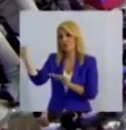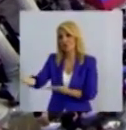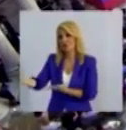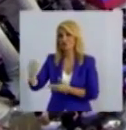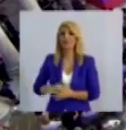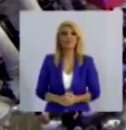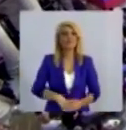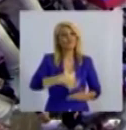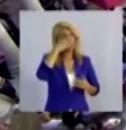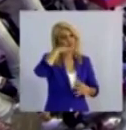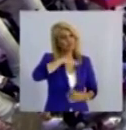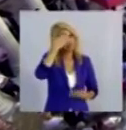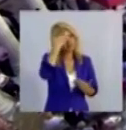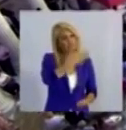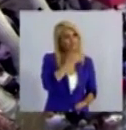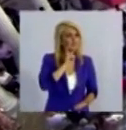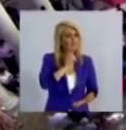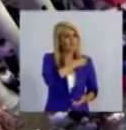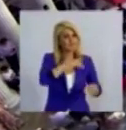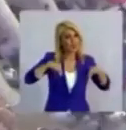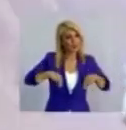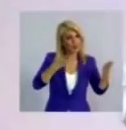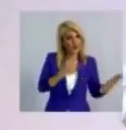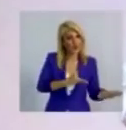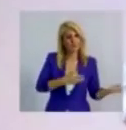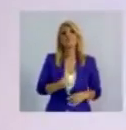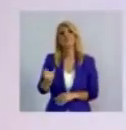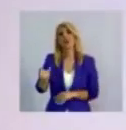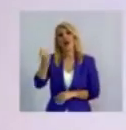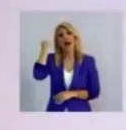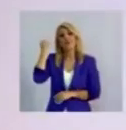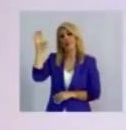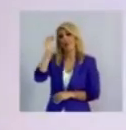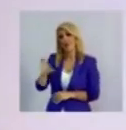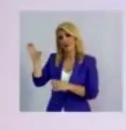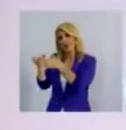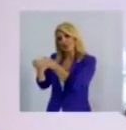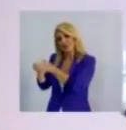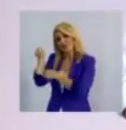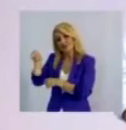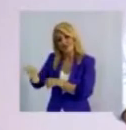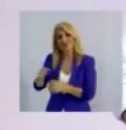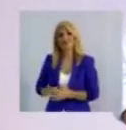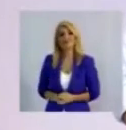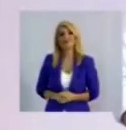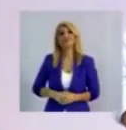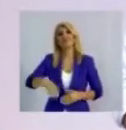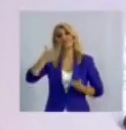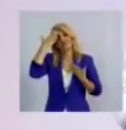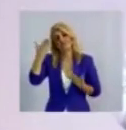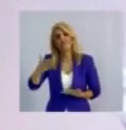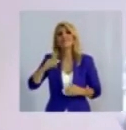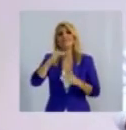Αξιότιμη κυρία Υπουργέ, αξιότιμη κύριε Αντιπρόεδρε της Κομισιόν, κύριε Υπουργή,